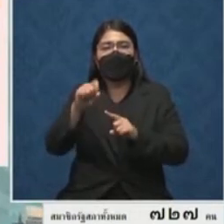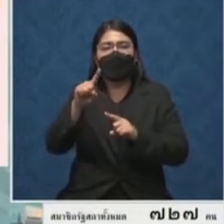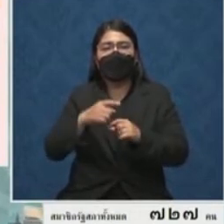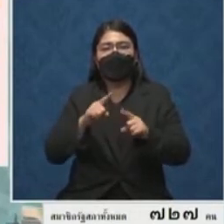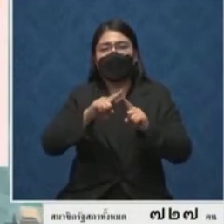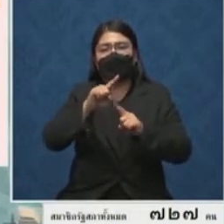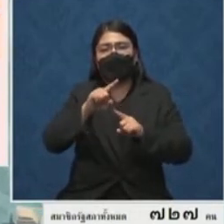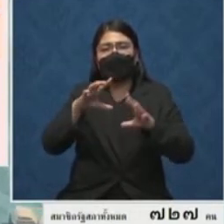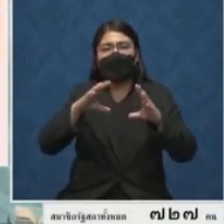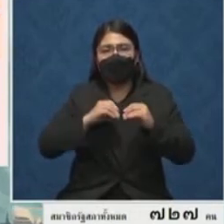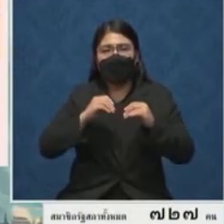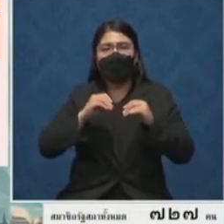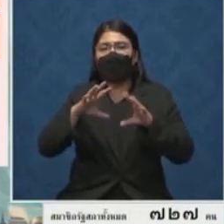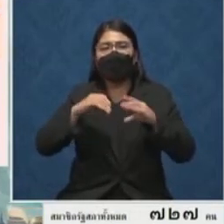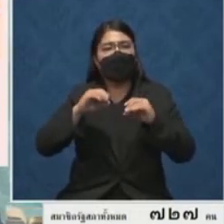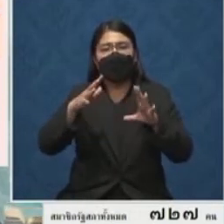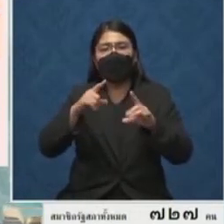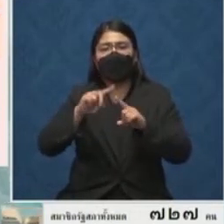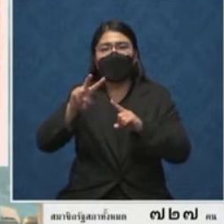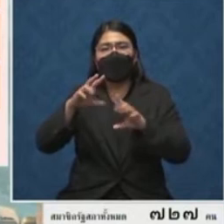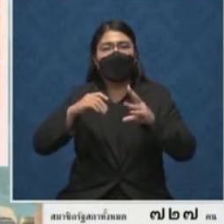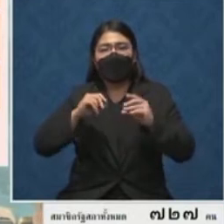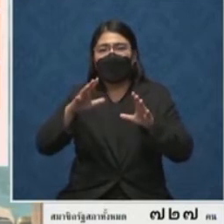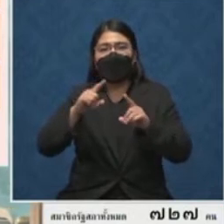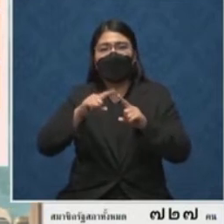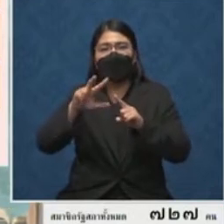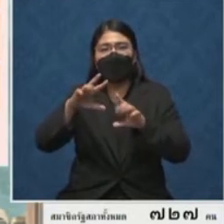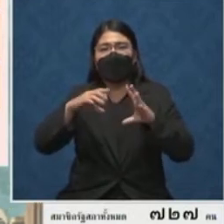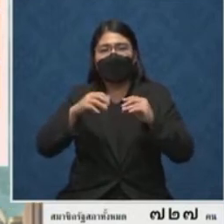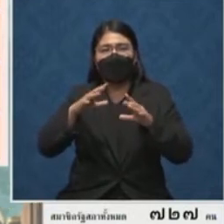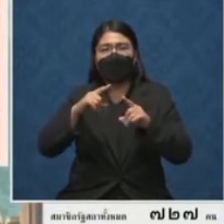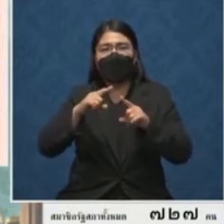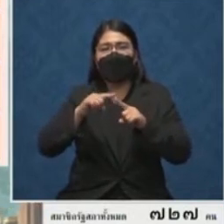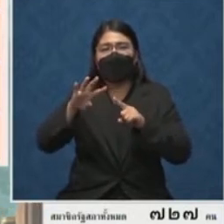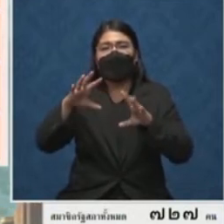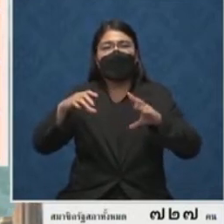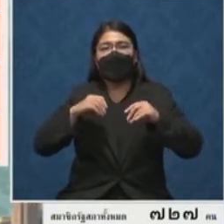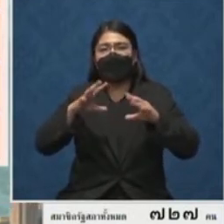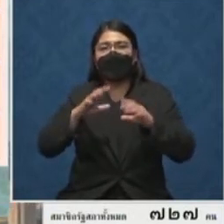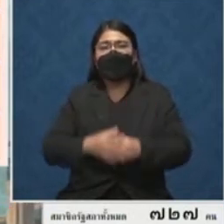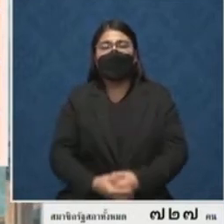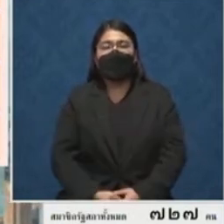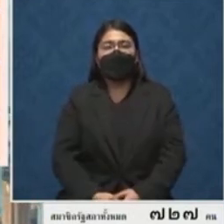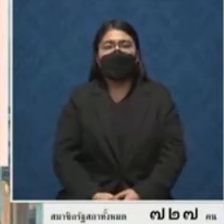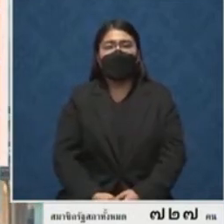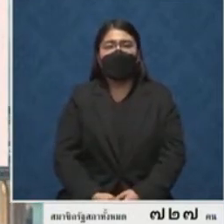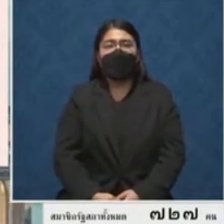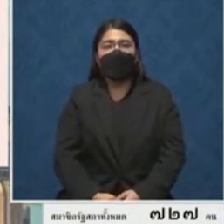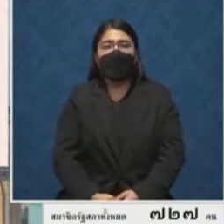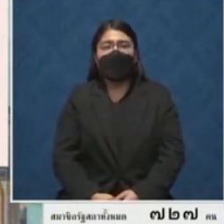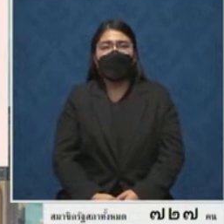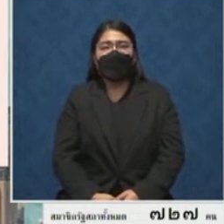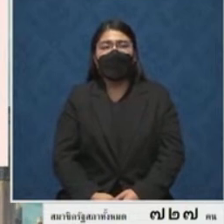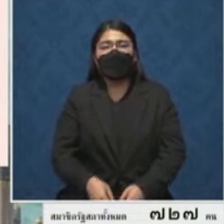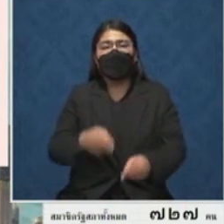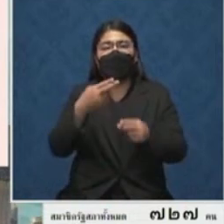ไม่รับหลักการ3ไม่รับหลักการ4ไม่รับหลักการครับ 12พลตรีกลชัยสุ